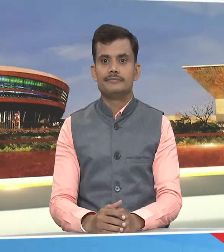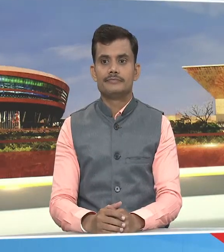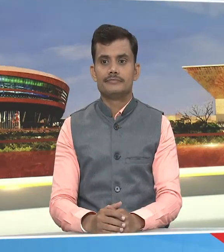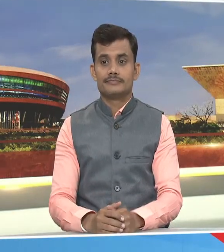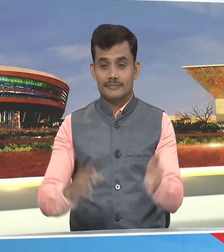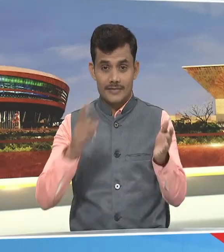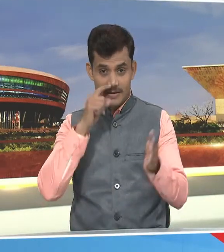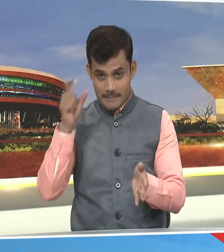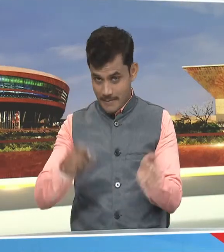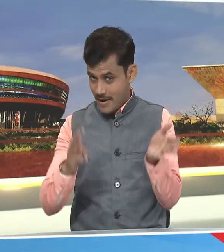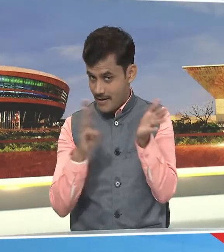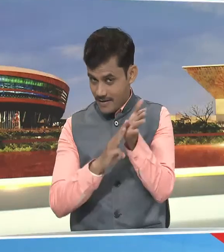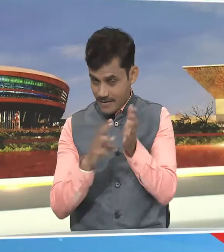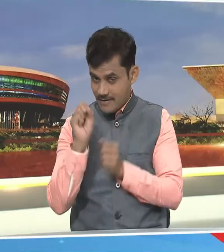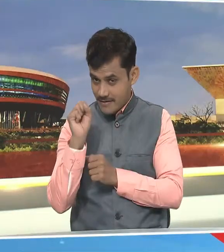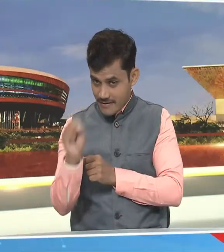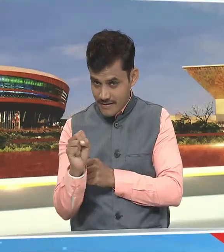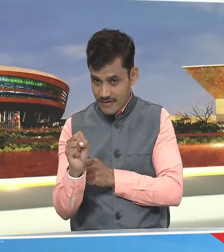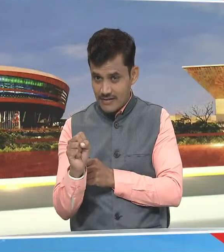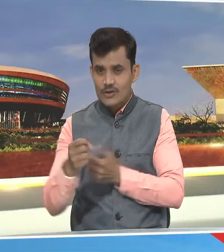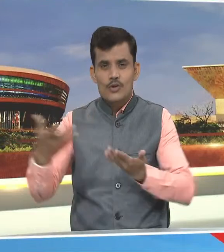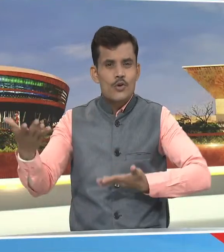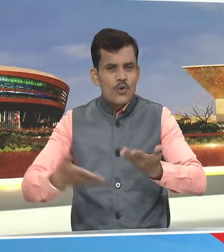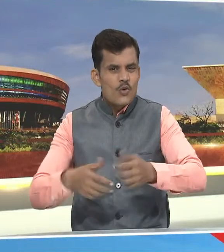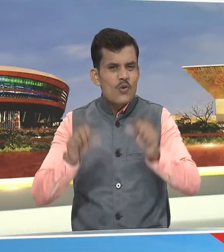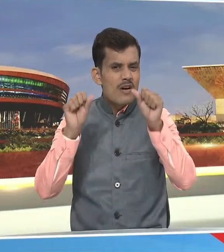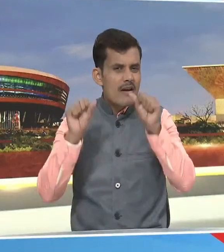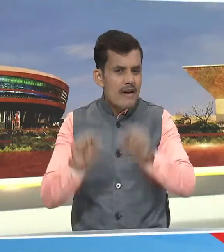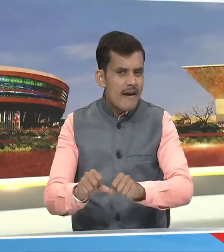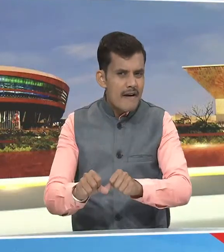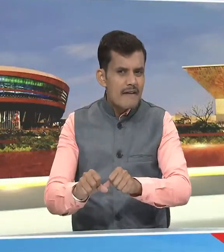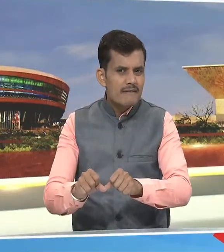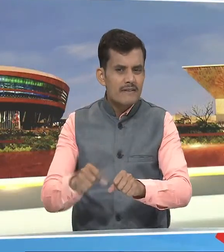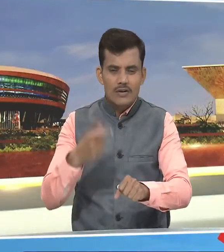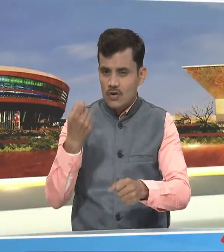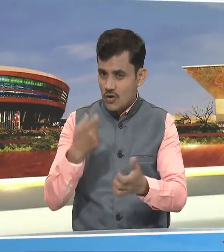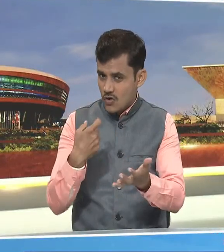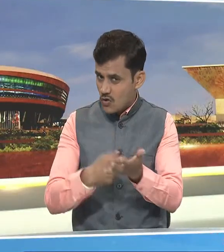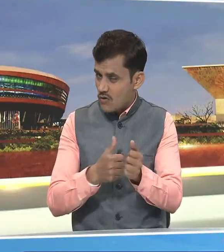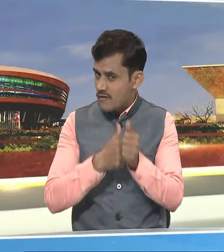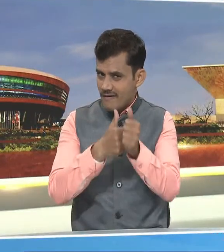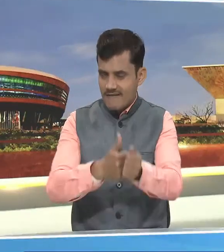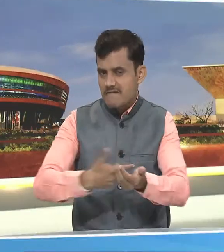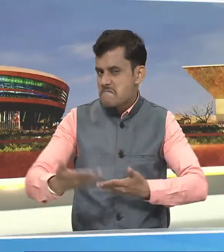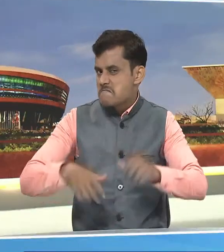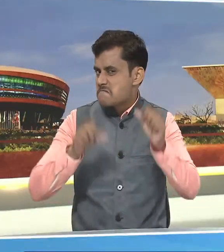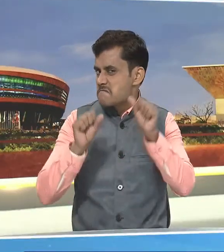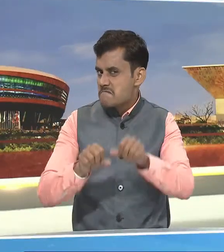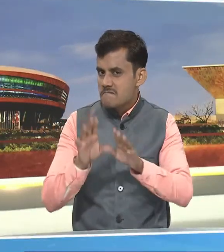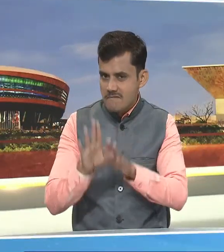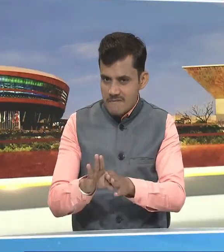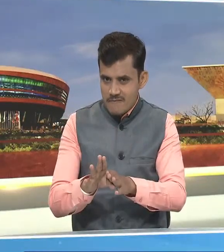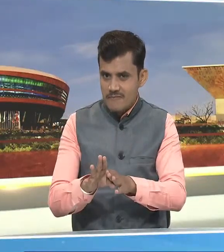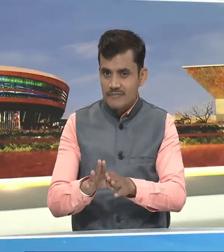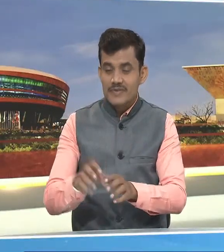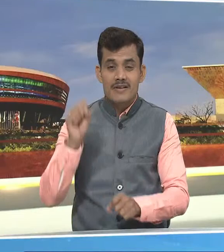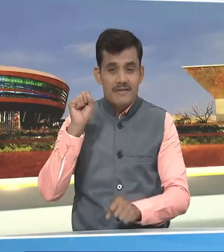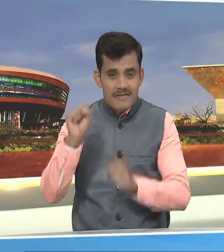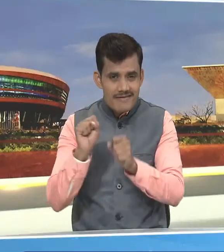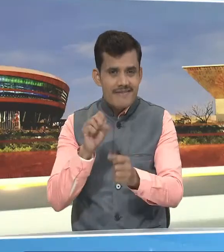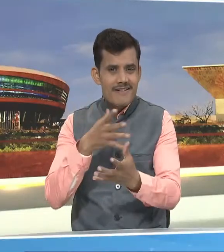महुआ मात्रा जी ने अमर्यादित व्यवहार किया अनथकल कंडक्ट अनैतिक व्यवहार किया अपने लॉगइन क्रेडेंशियल